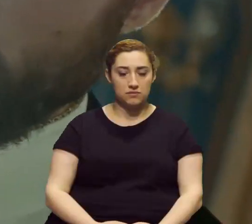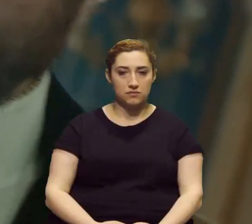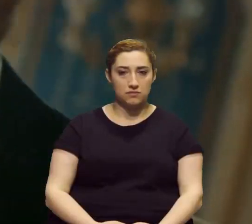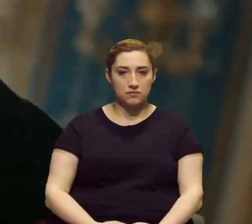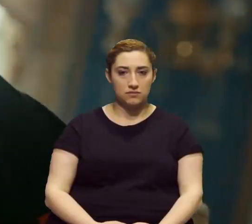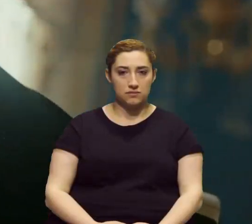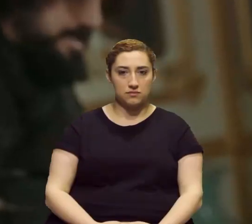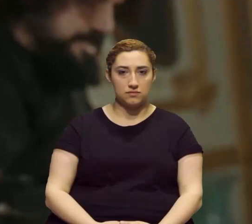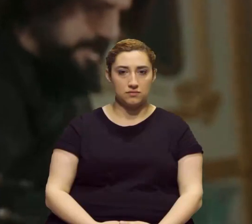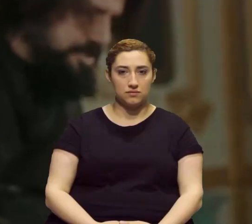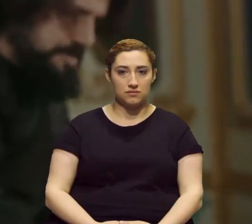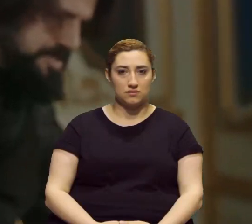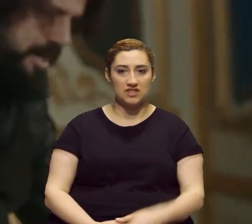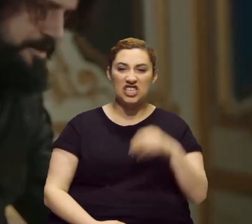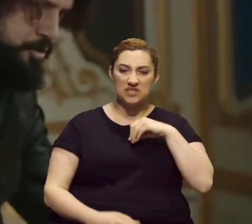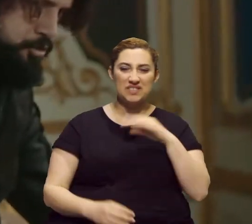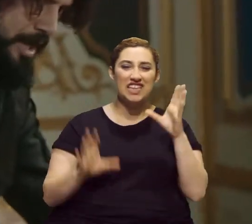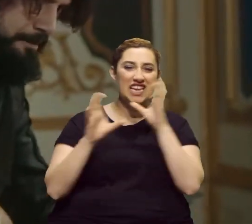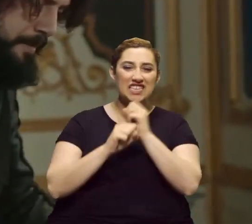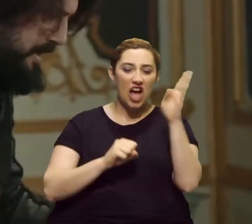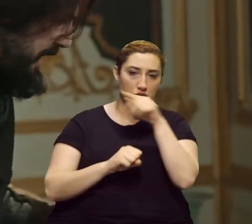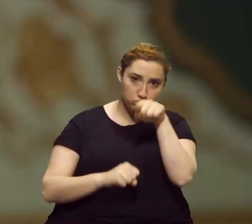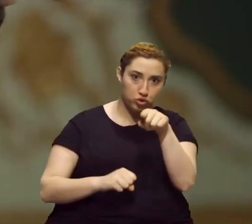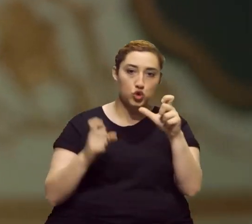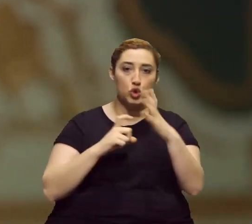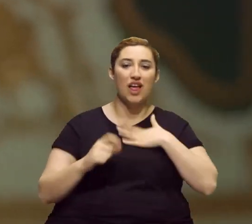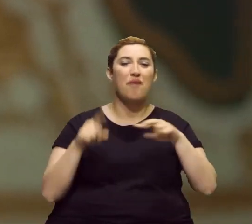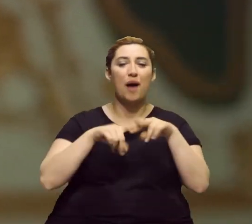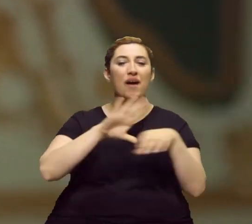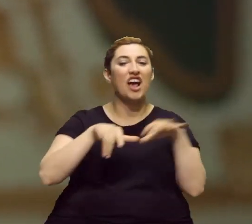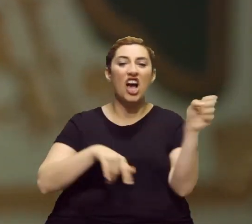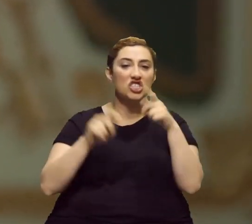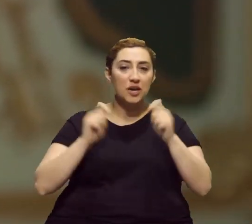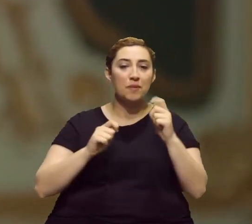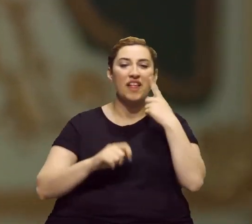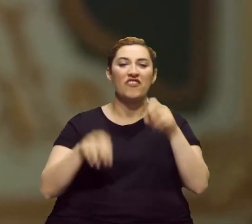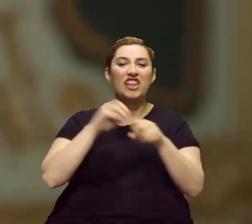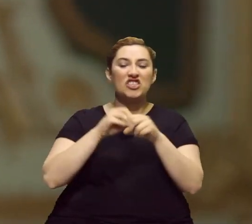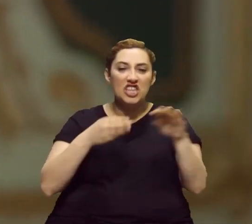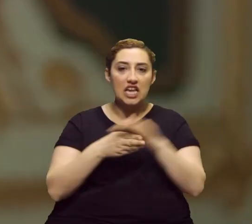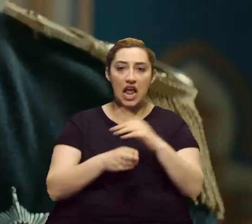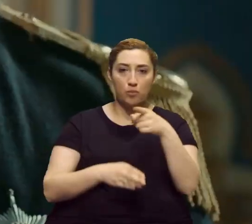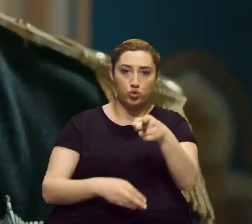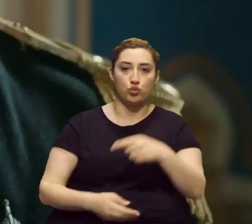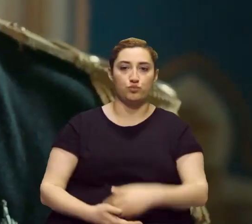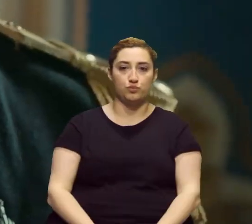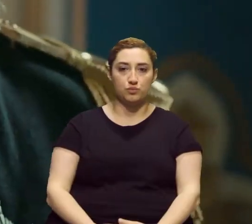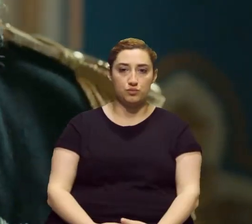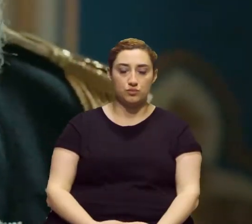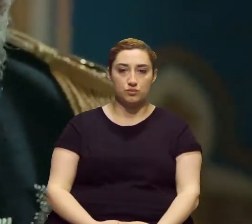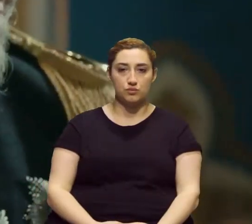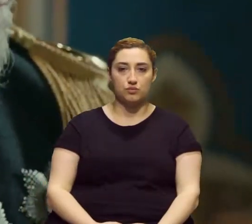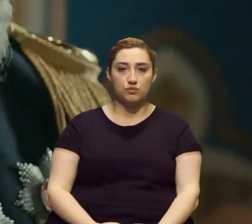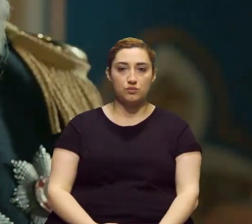devirdi. İşte içimizdeki hain bu sultanım. Akbar'ı kaçırıp devletin içine sızan hain bu. Redif